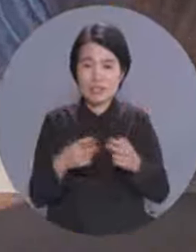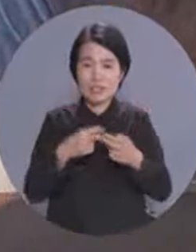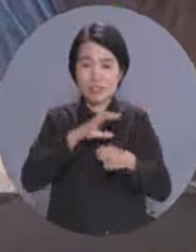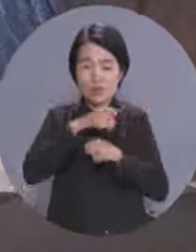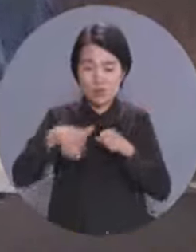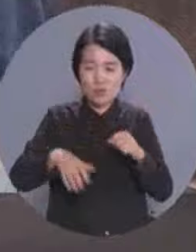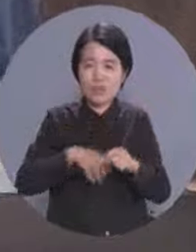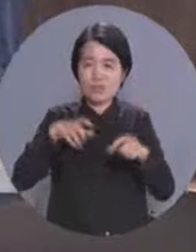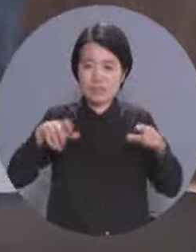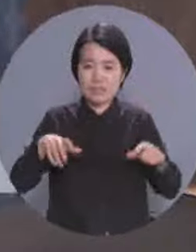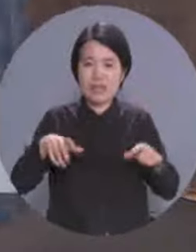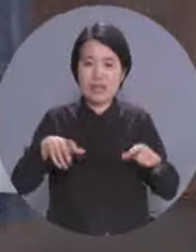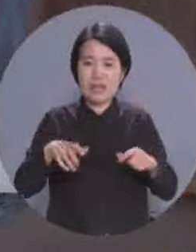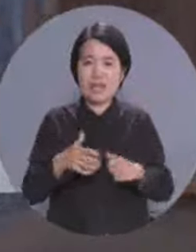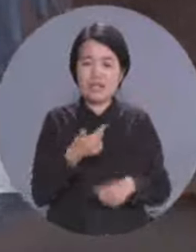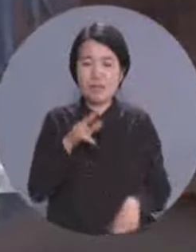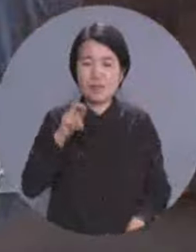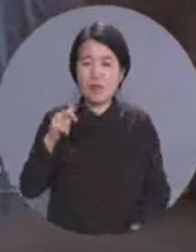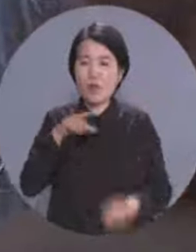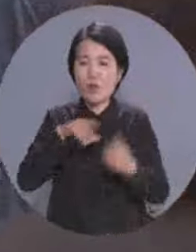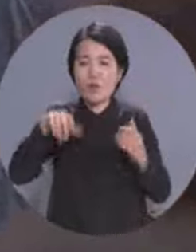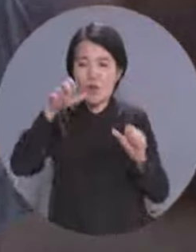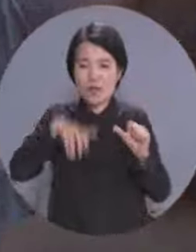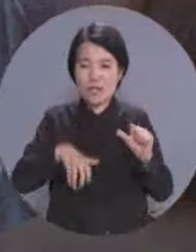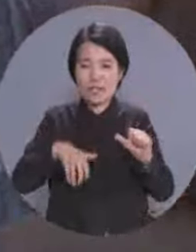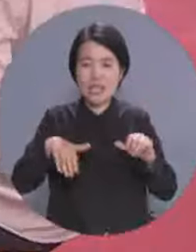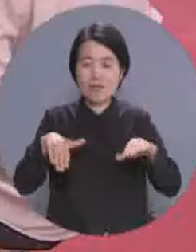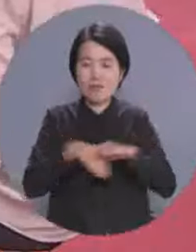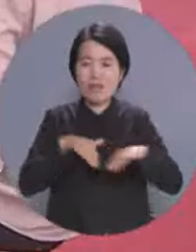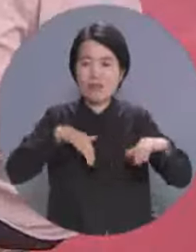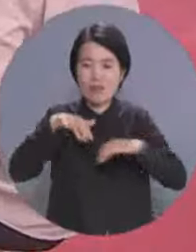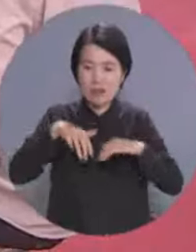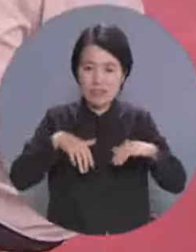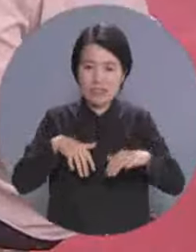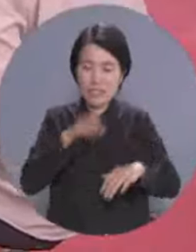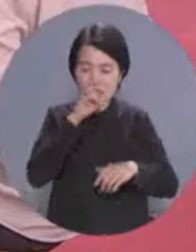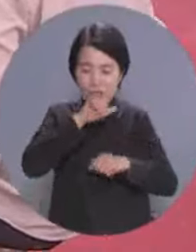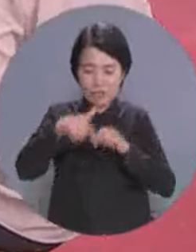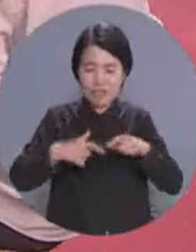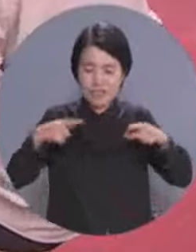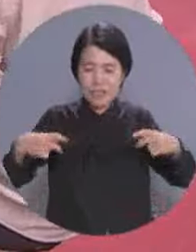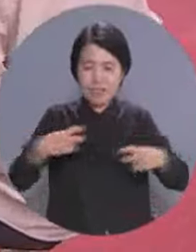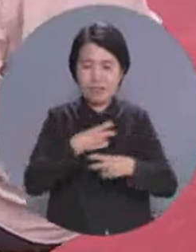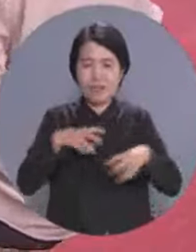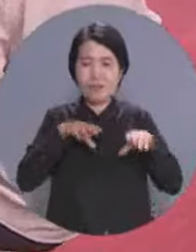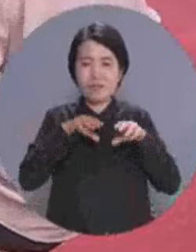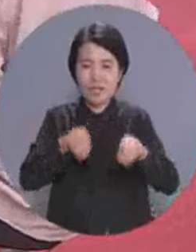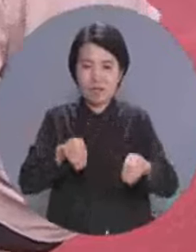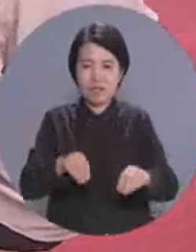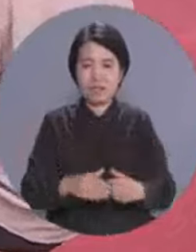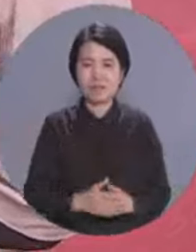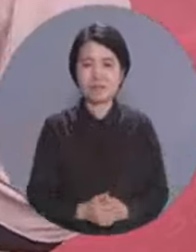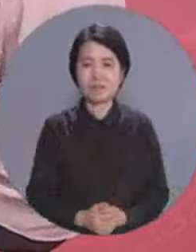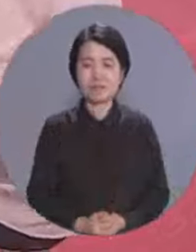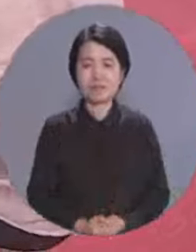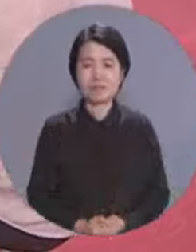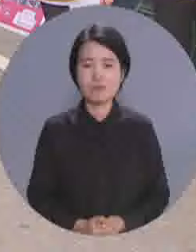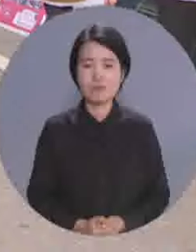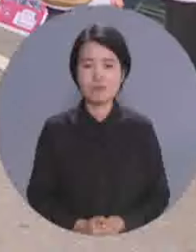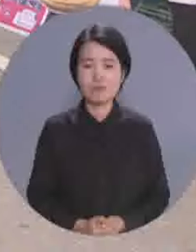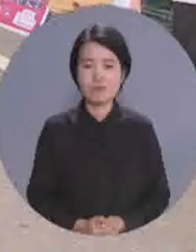로터리를 포함한 남교 오거리 문화의 거리와 연자로 등 중앙로 일원 차량을 전면 통제합니다